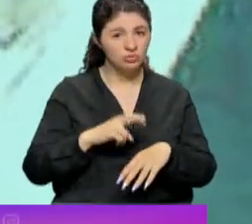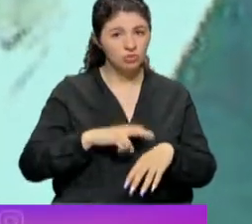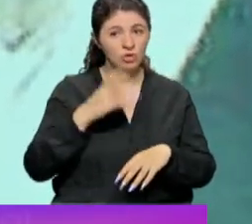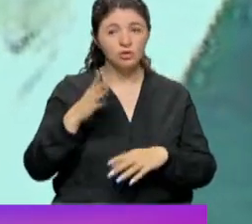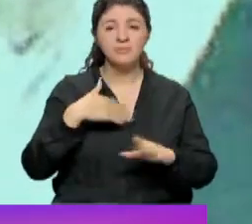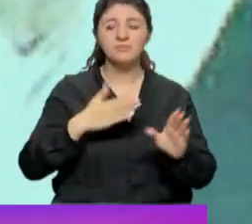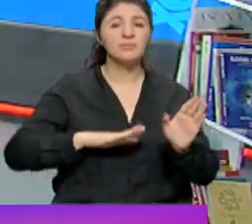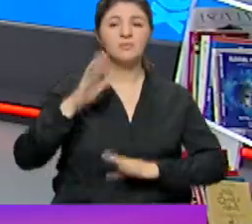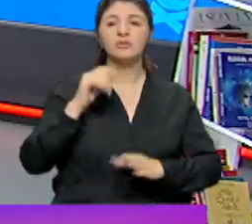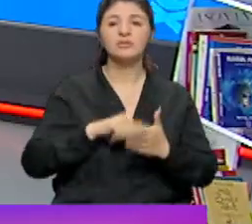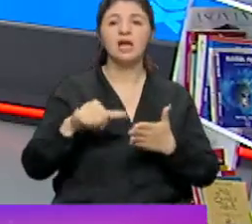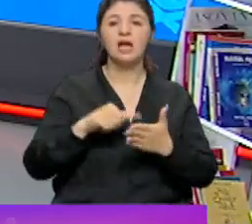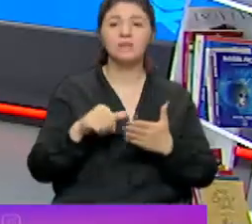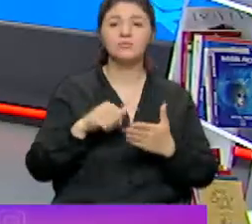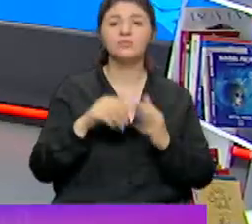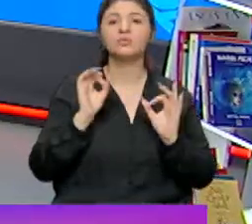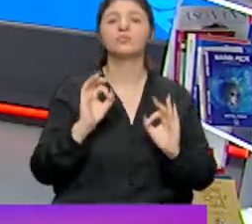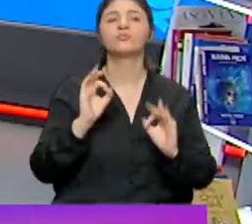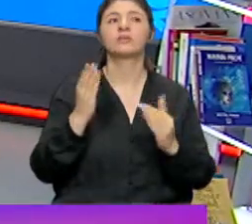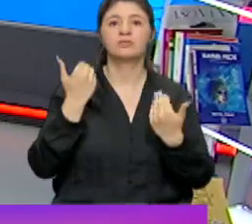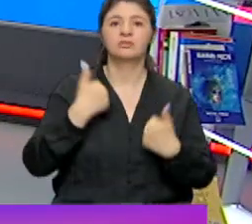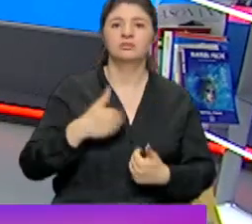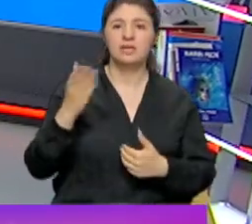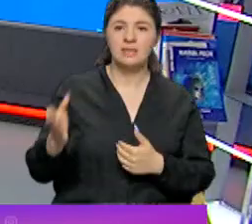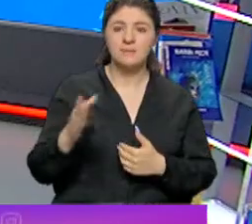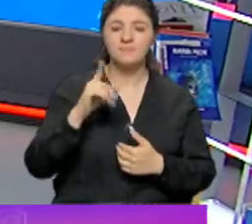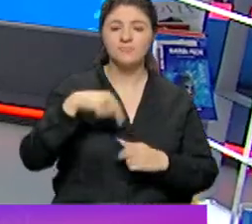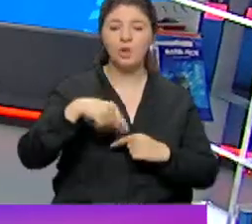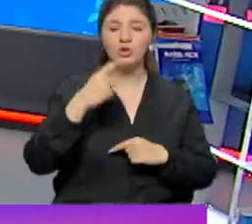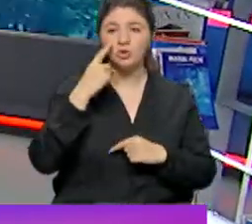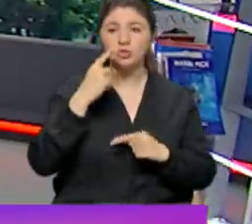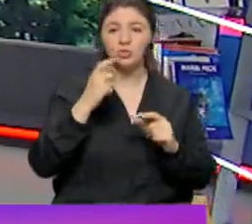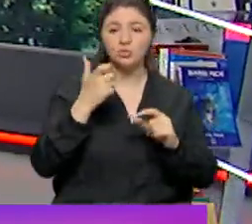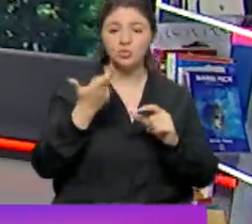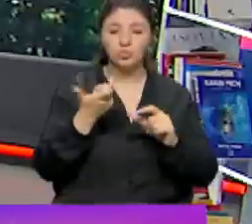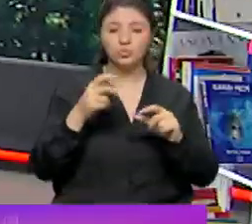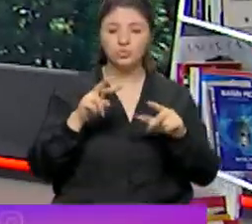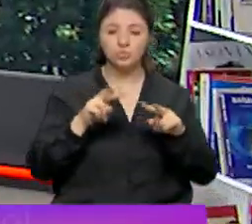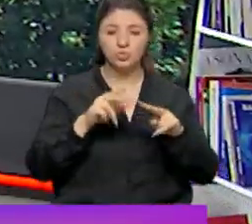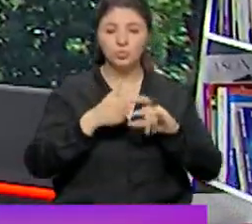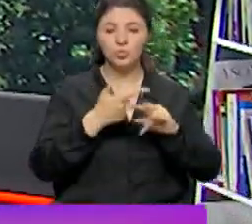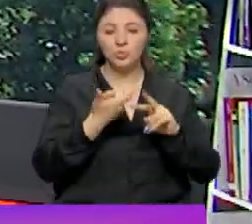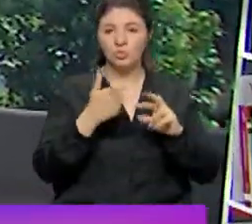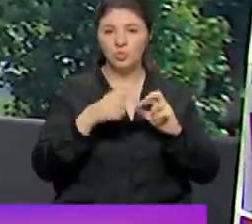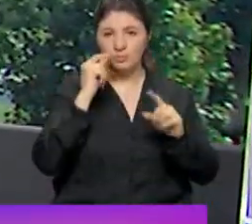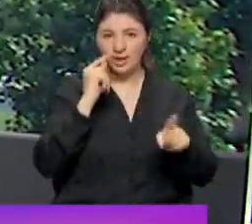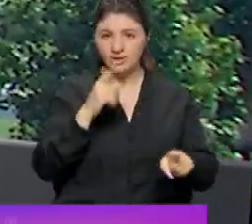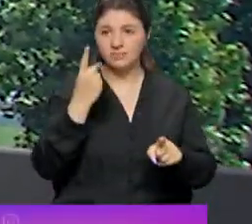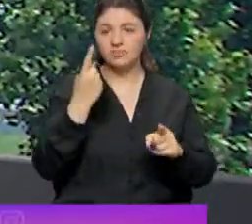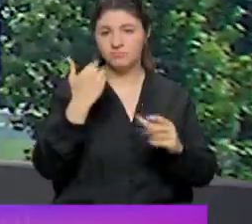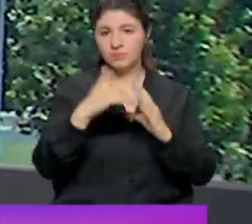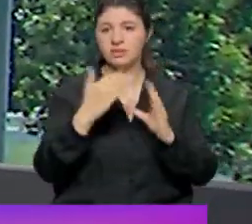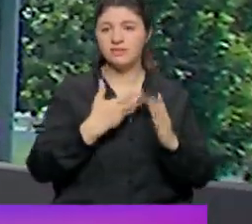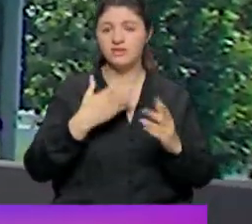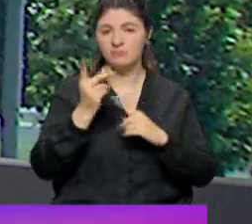demokrasi tarihimiz in Mümtaz şahsiyetler Onlar bu arada Cumhur ersümer dende bir mesaj geldi Sevgili